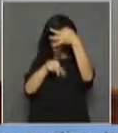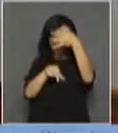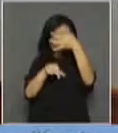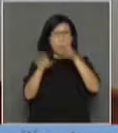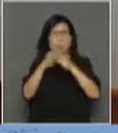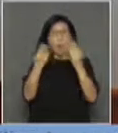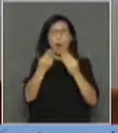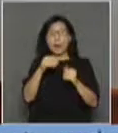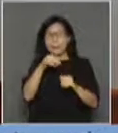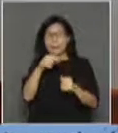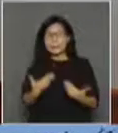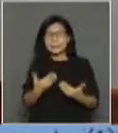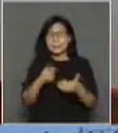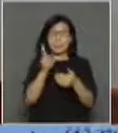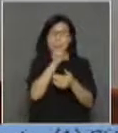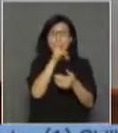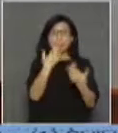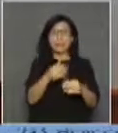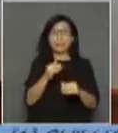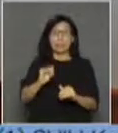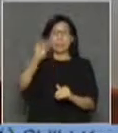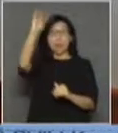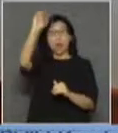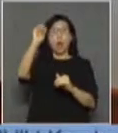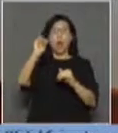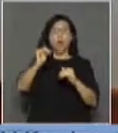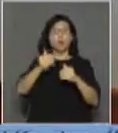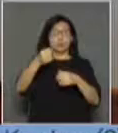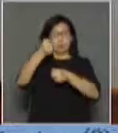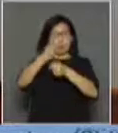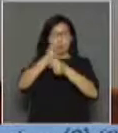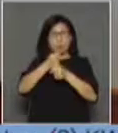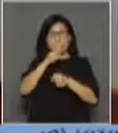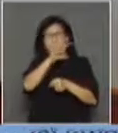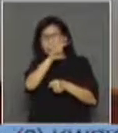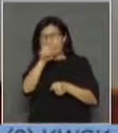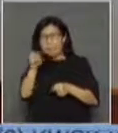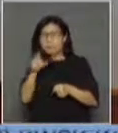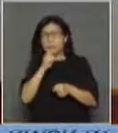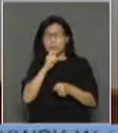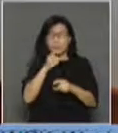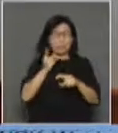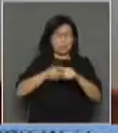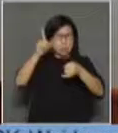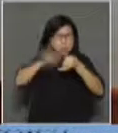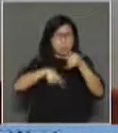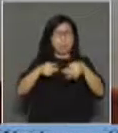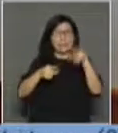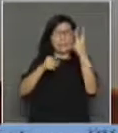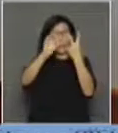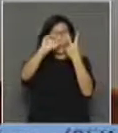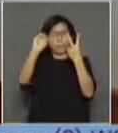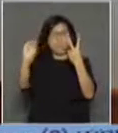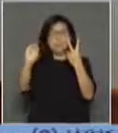了1年2星期的高空工作的特別巡查，一共發出了200宗